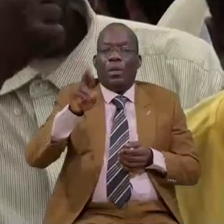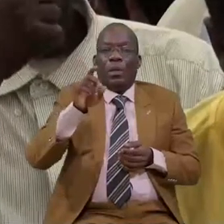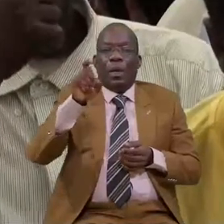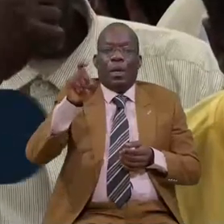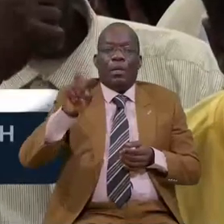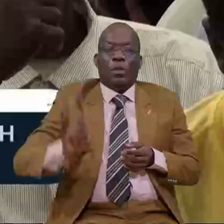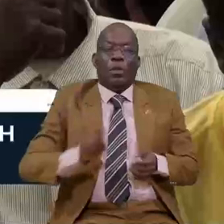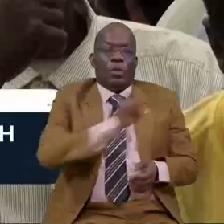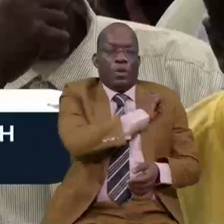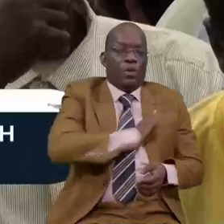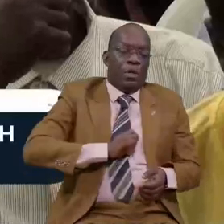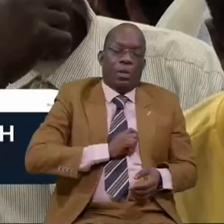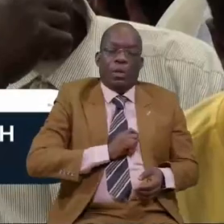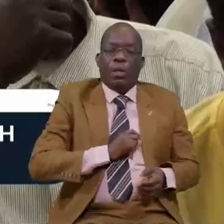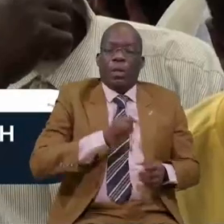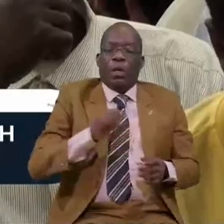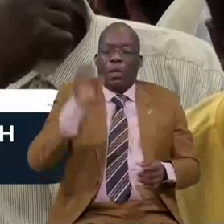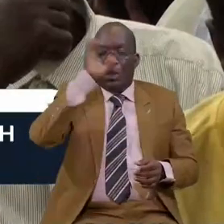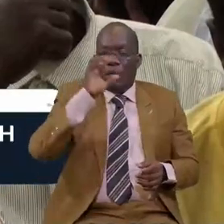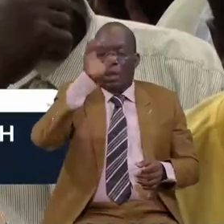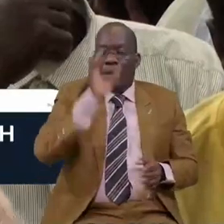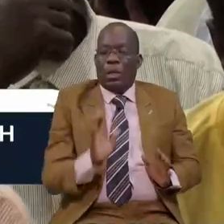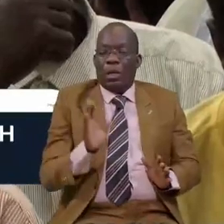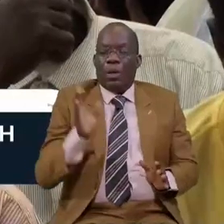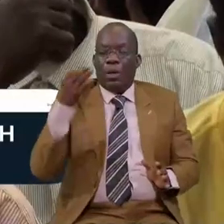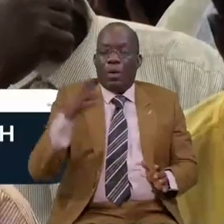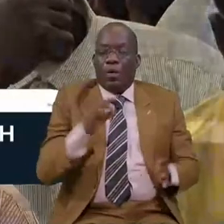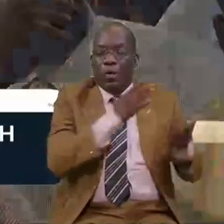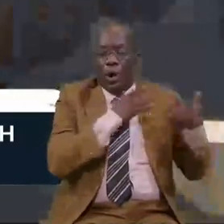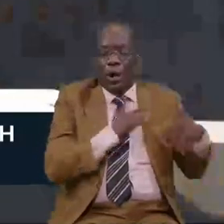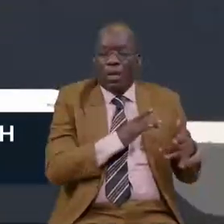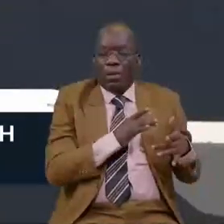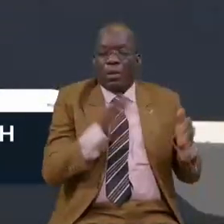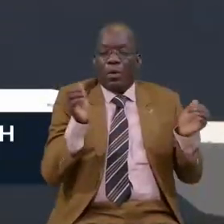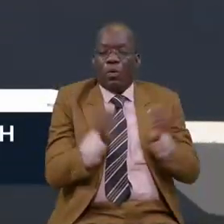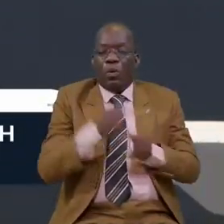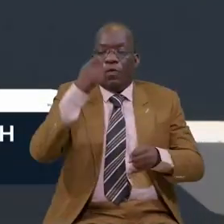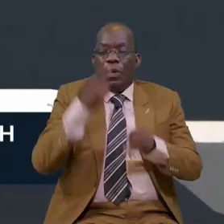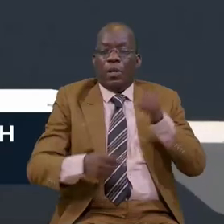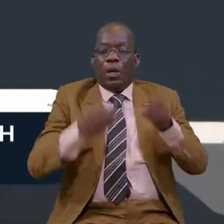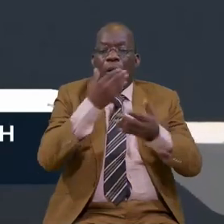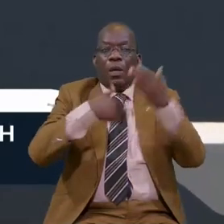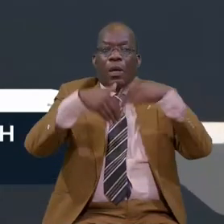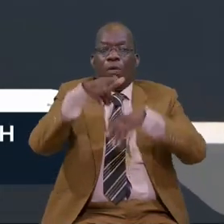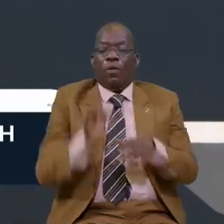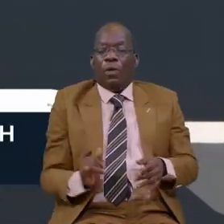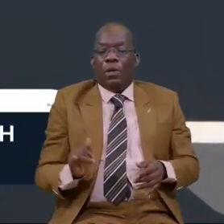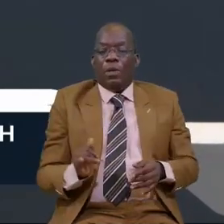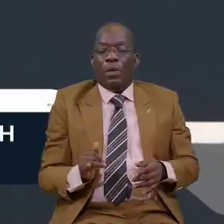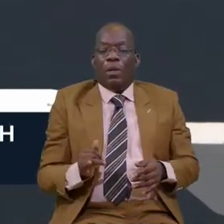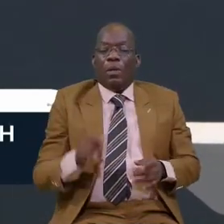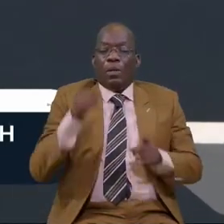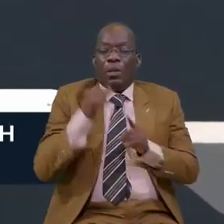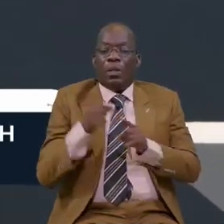le chercheur sondant les cœurs avec le jugement céleste